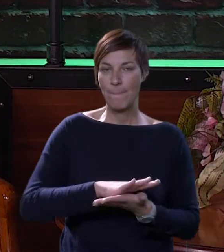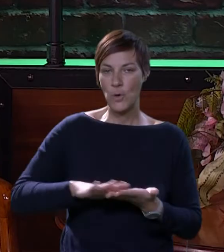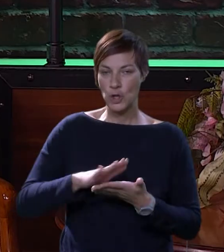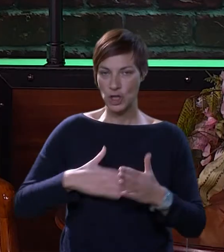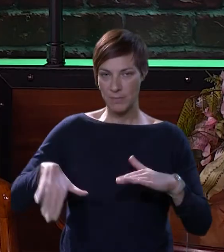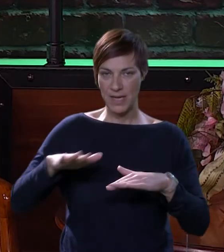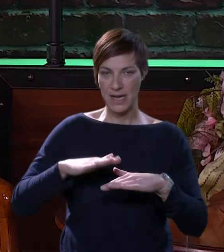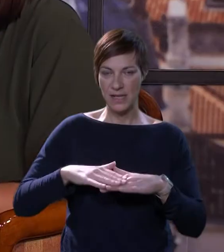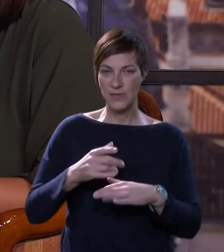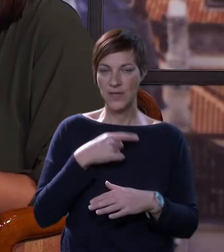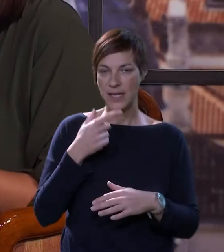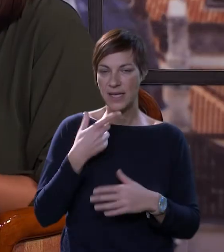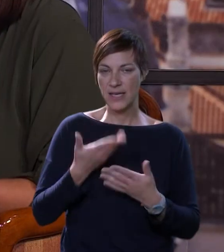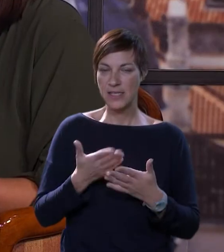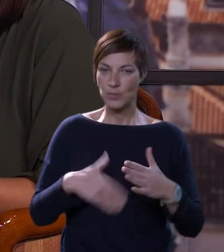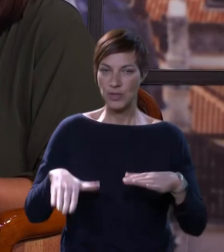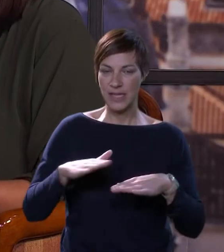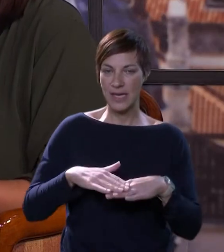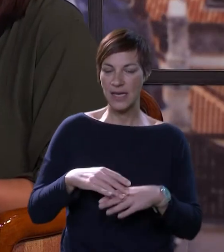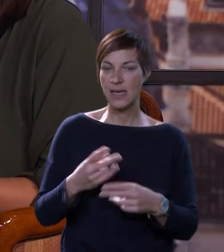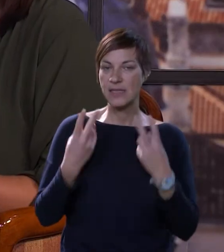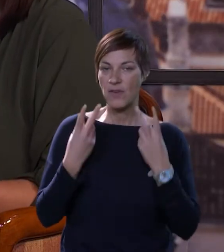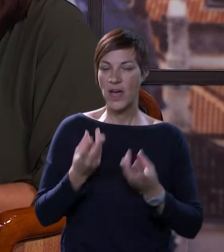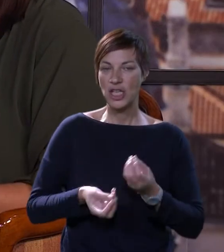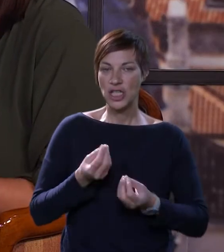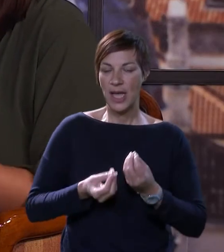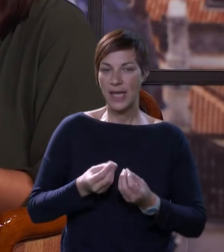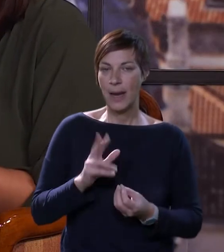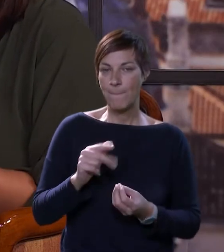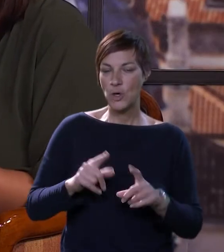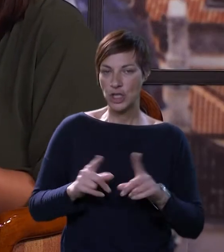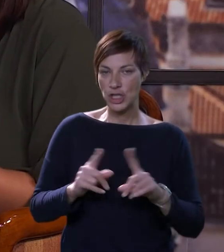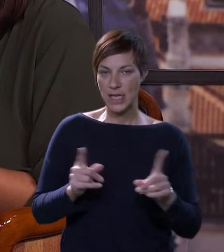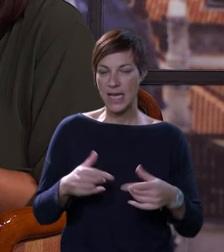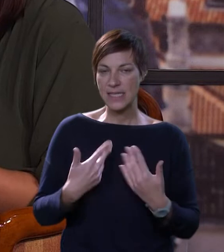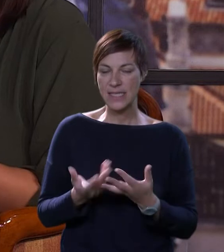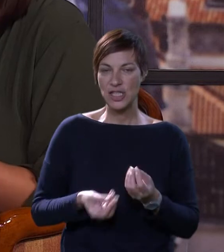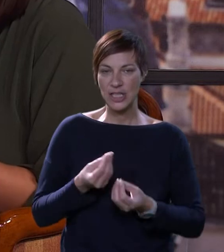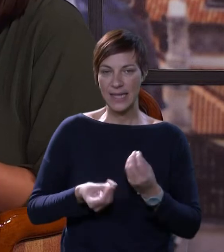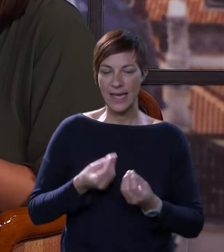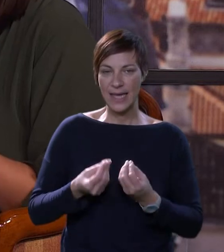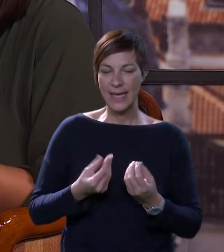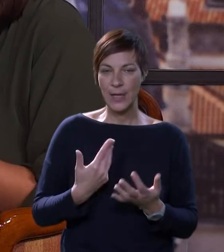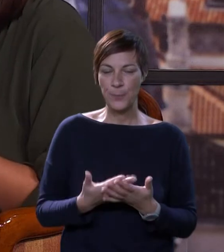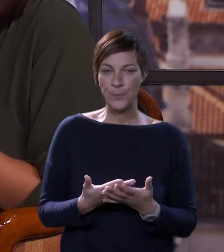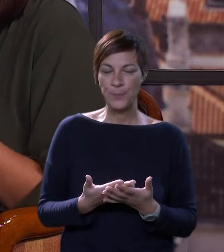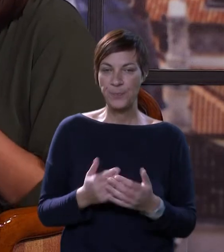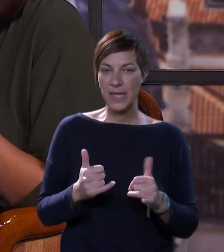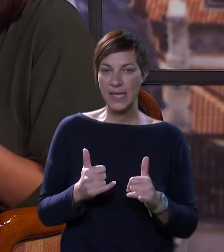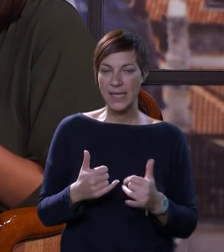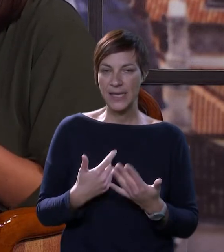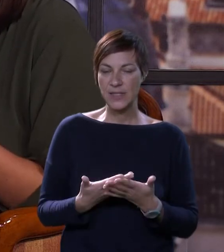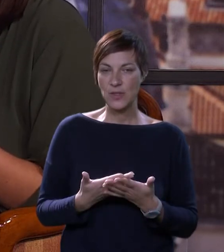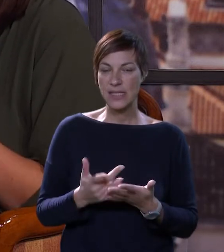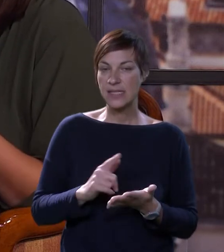područjima razvoja. Rekli smo da je za razvoj iznimno bitna igra. Postoje različite vrste igra.